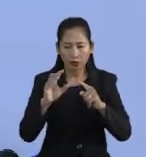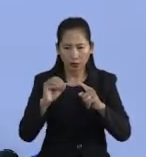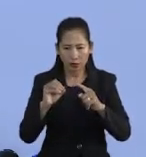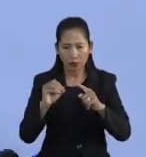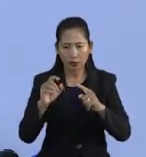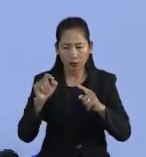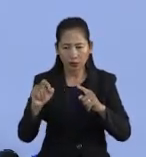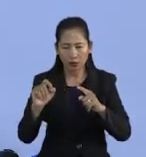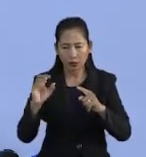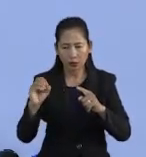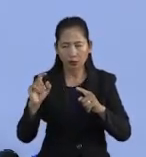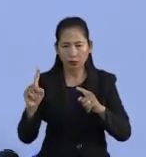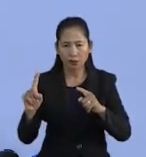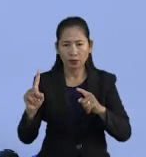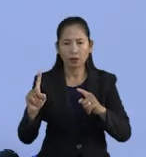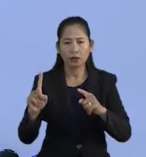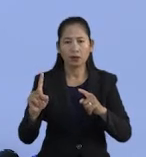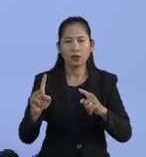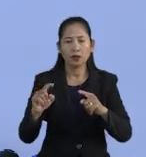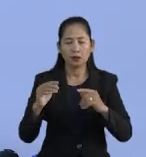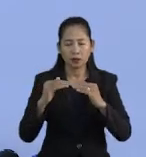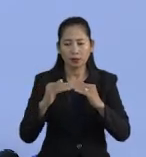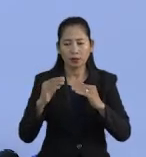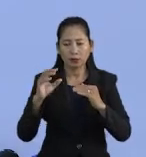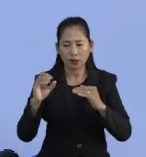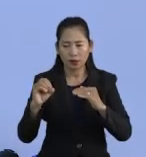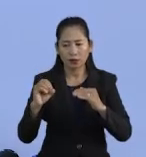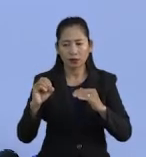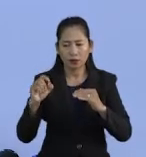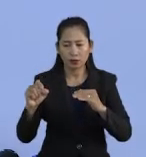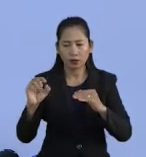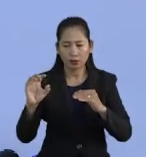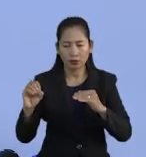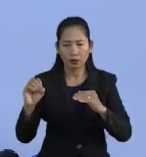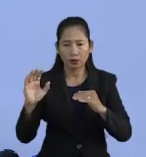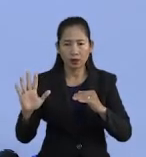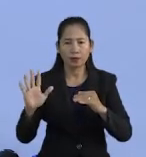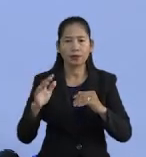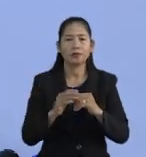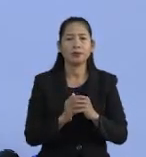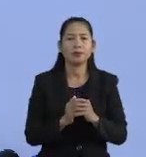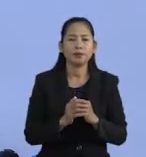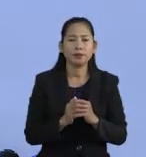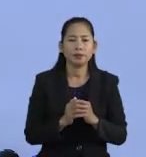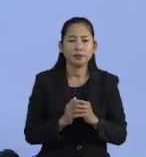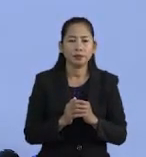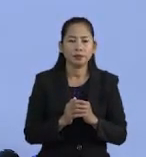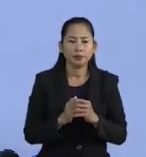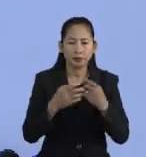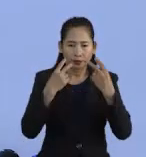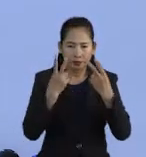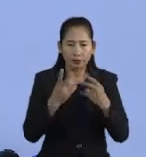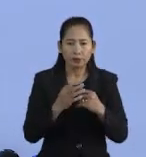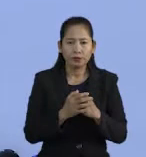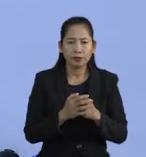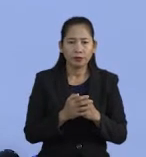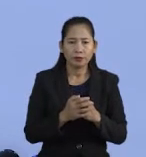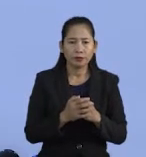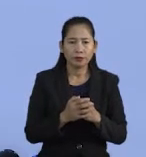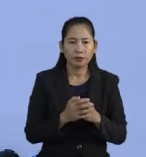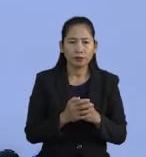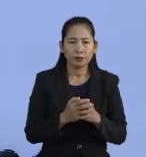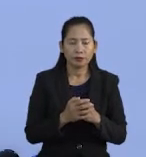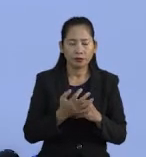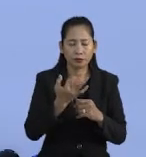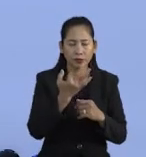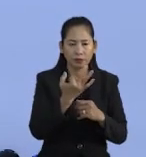sôn chơi sôn mùi smile sôn chơi sôn pram là con nè bà còn mới bà trông rõ